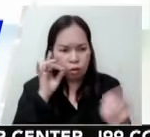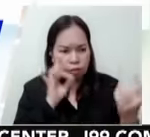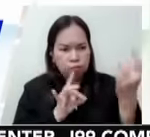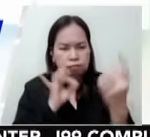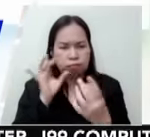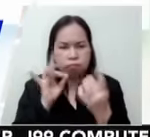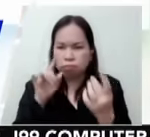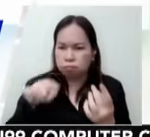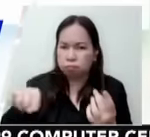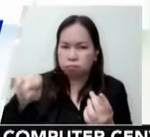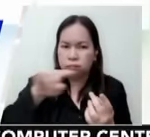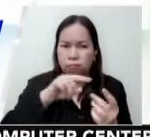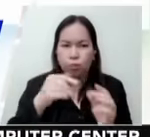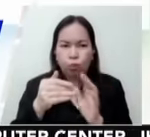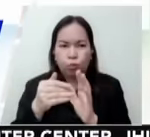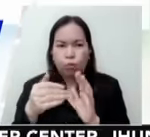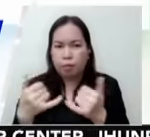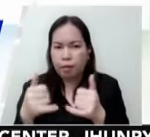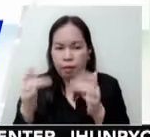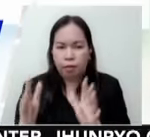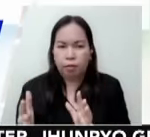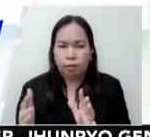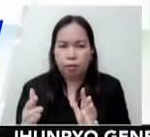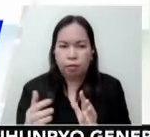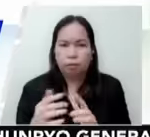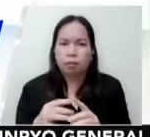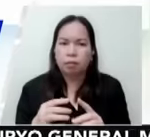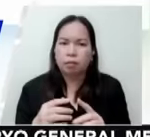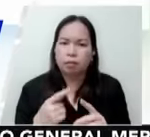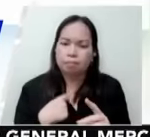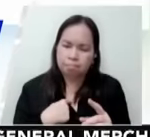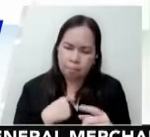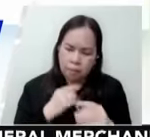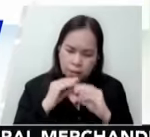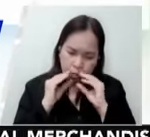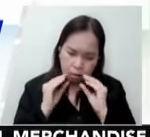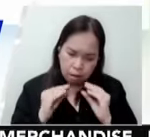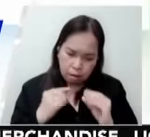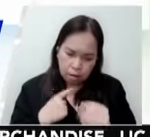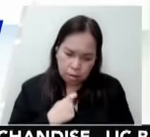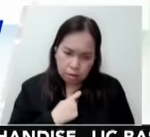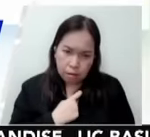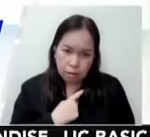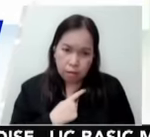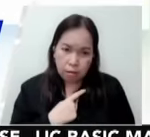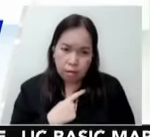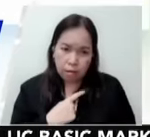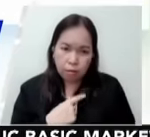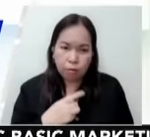players. Nalulungkot ako sir kasi napanood ko yung video, hindi siya to eh, kako.